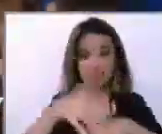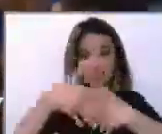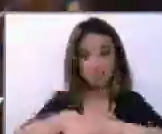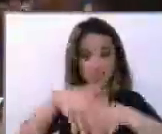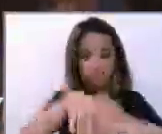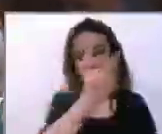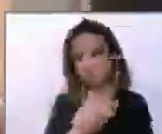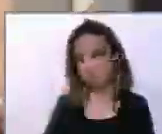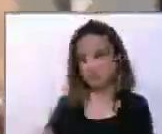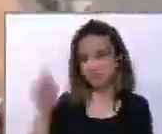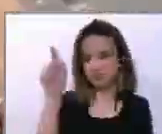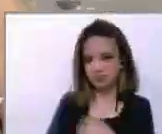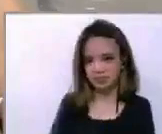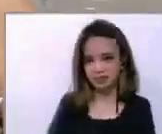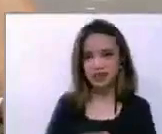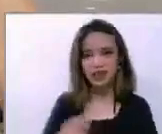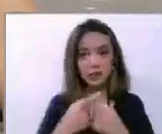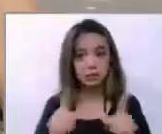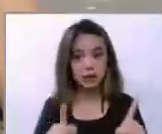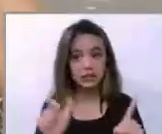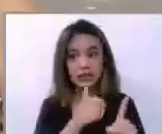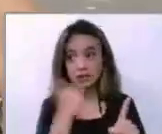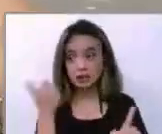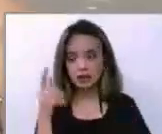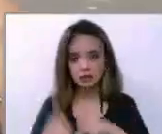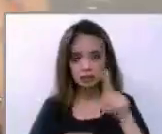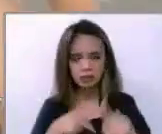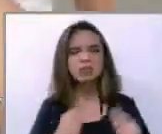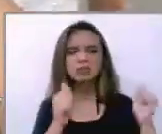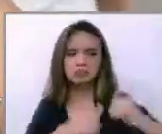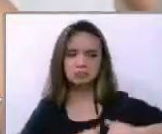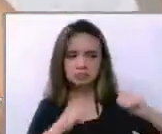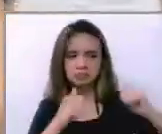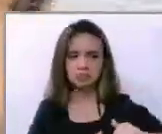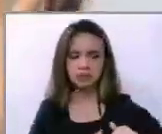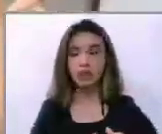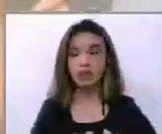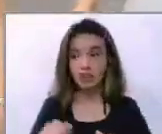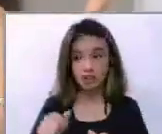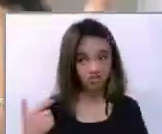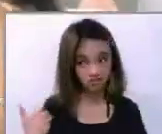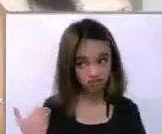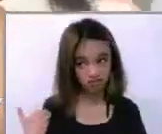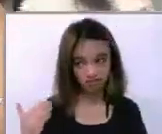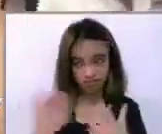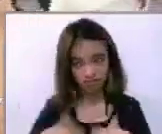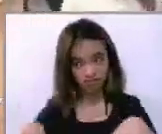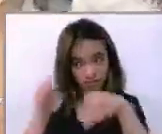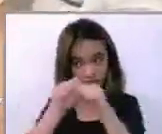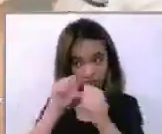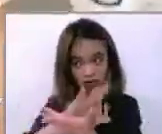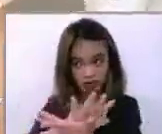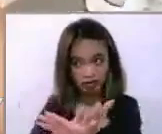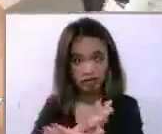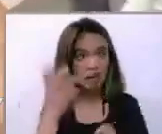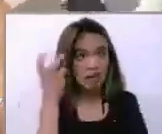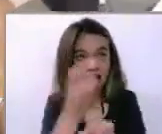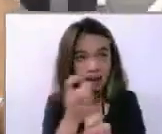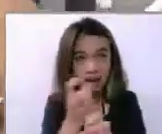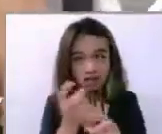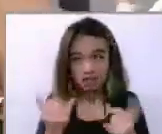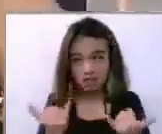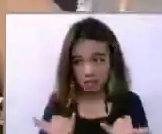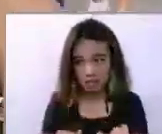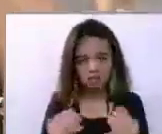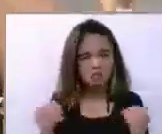dito ang ilang deboto. Hindi pa naman masyadong tapos yung pandemic at saka may mga bagong virus kasi mahirap pa naman ngayon. Sa panahon ngayon, mas mahirap pa rin